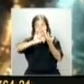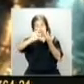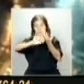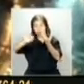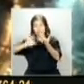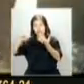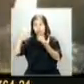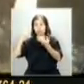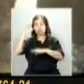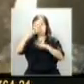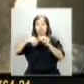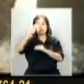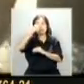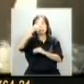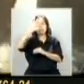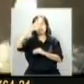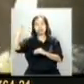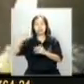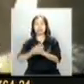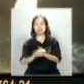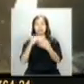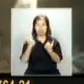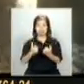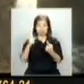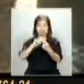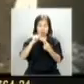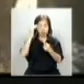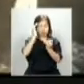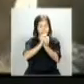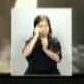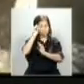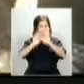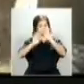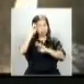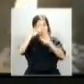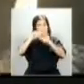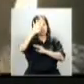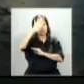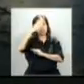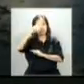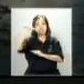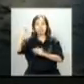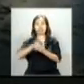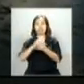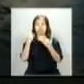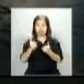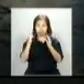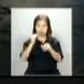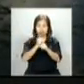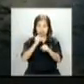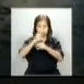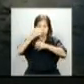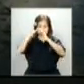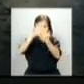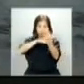หว่าง 1,900,000 ถึง 3,000,000 ลิตรขณะที่บางคนคาดการว่าอาจสูงถึง 4,000,000 ลิตรขณะนี้เจ้าหน้าที่กำลังทบทวนข้อมูลใหม่อีก